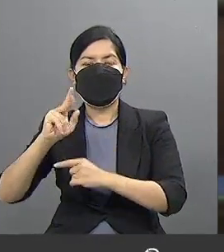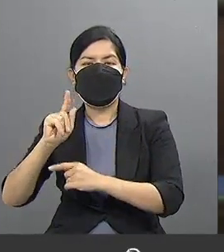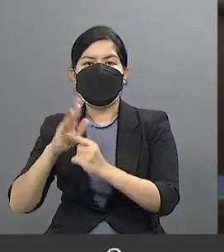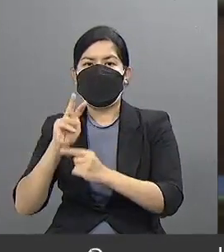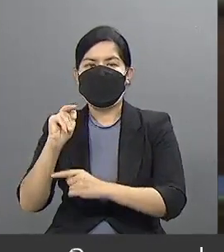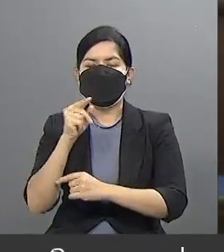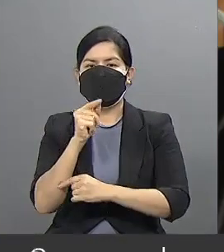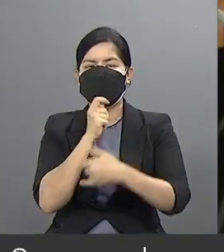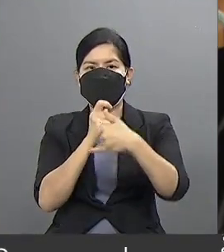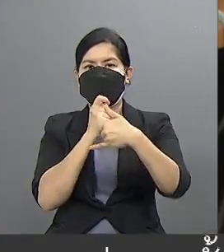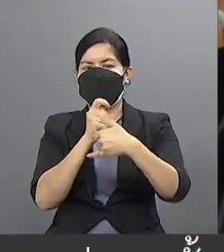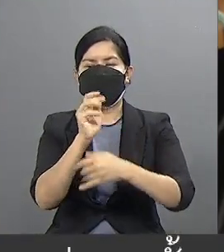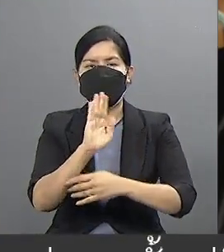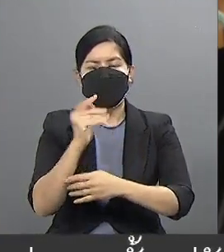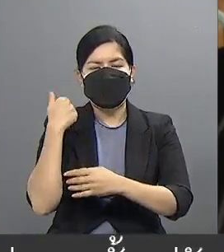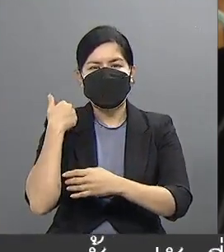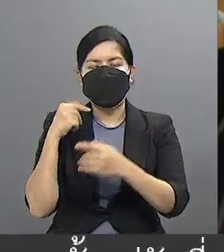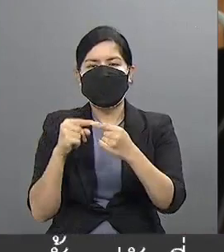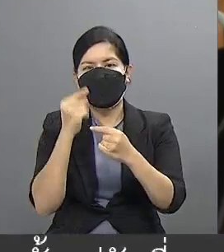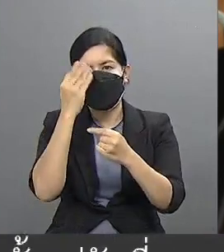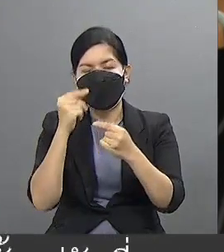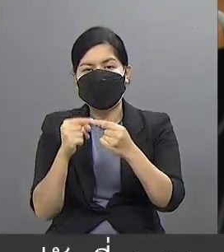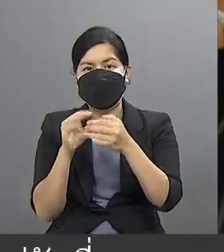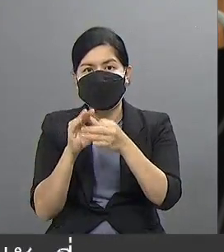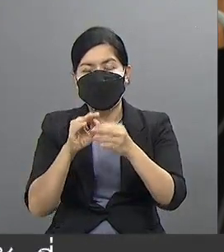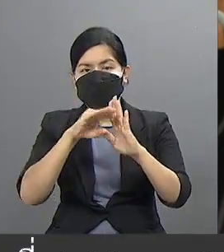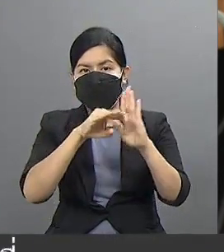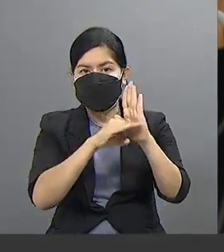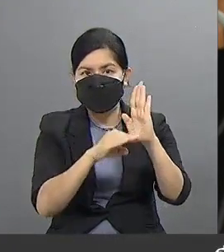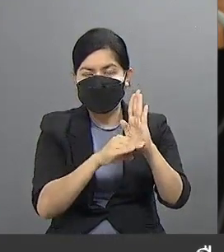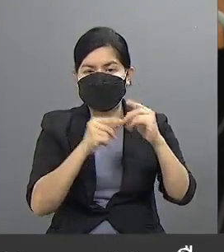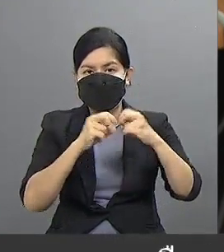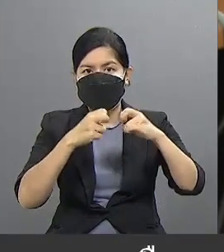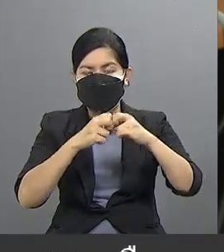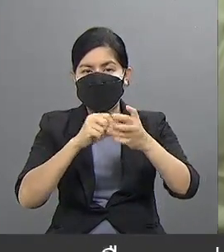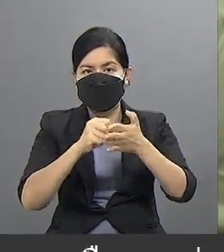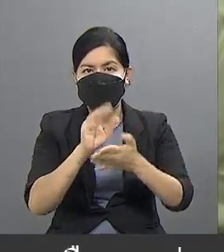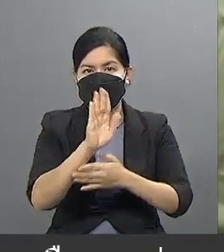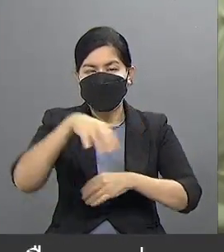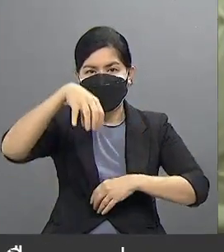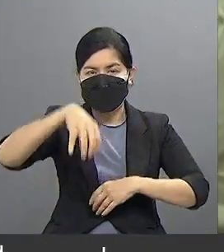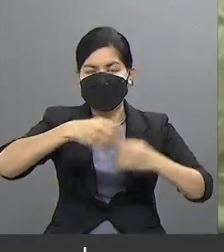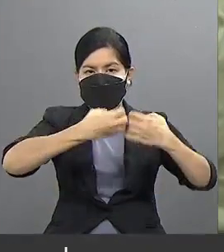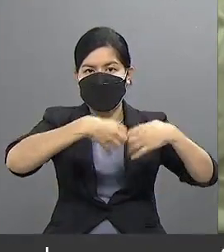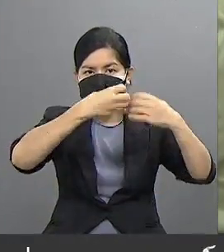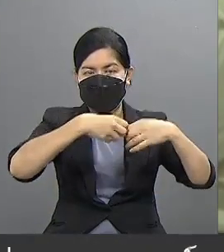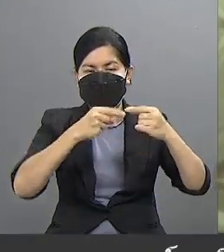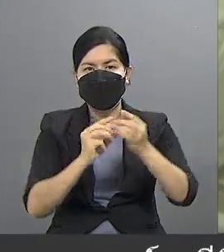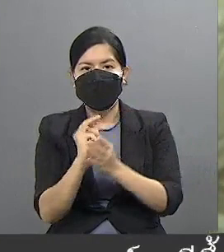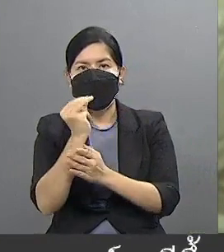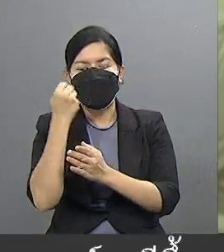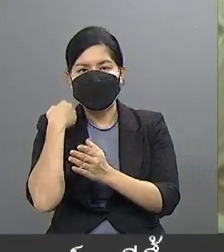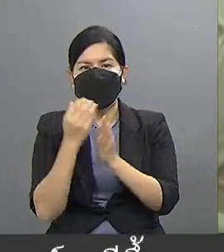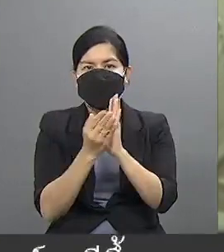การซึ่งเกี่ยวข้องกับโรงงานไม้แปรรูปแม้ว่าจะมีประชาชนกลุ่มเสี่ยงสูงรอบโรงงานรอผลการตรว